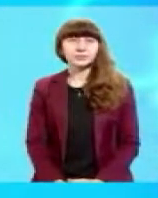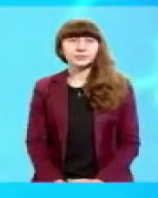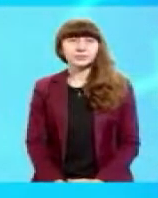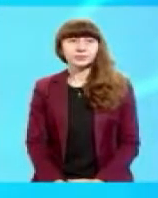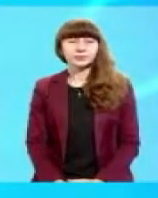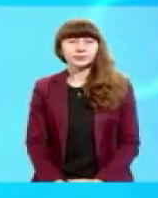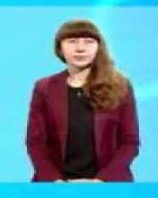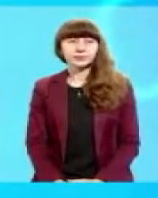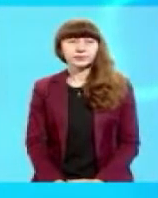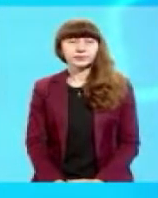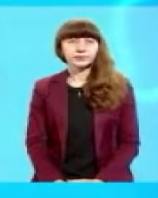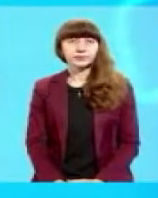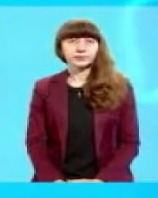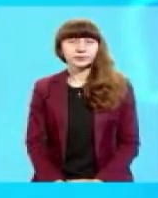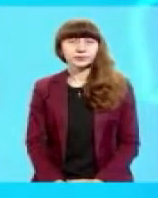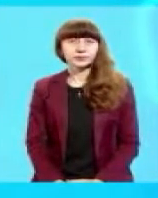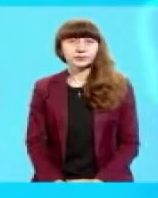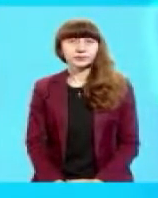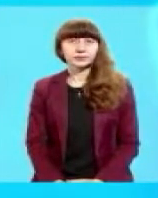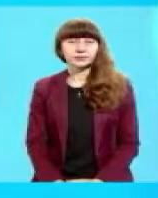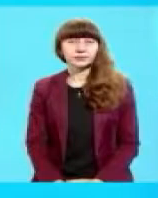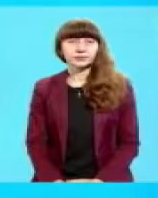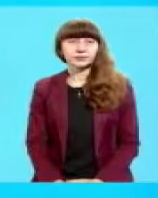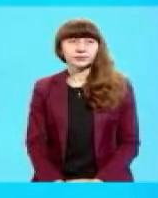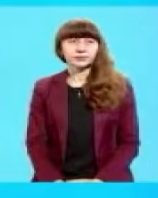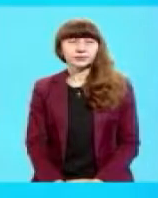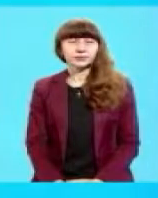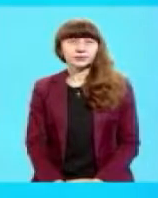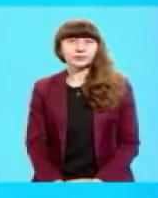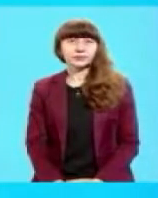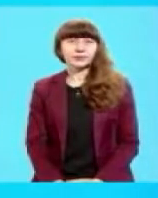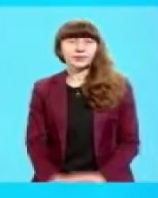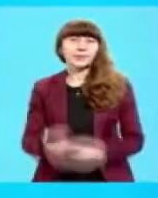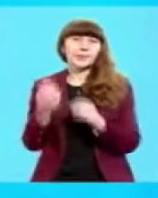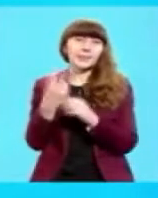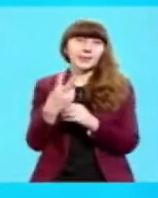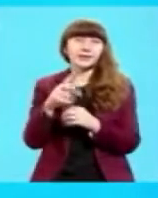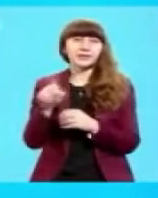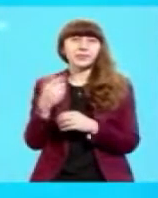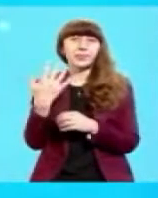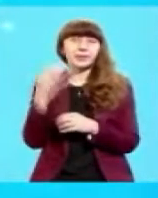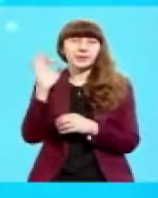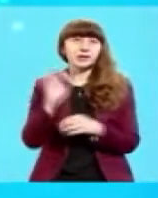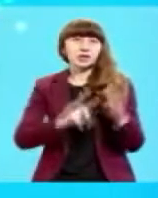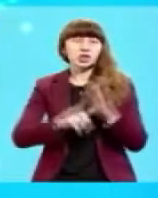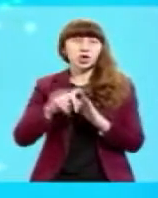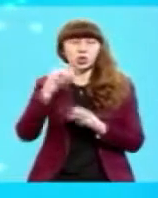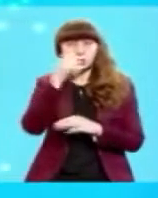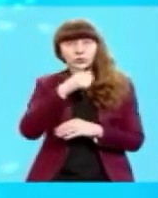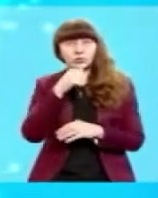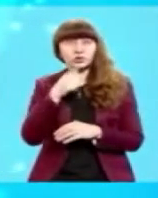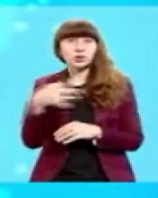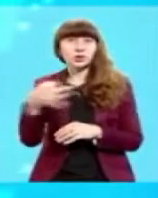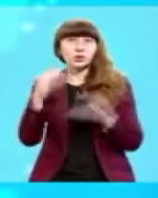Қостанай облысында жыл басынан бері отбасылық зорлық-зомбылыққа 12,5% төмендеген. Қалалық полиция департаменті